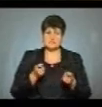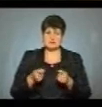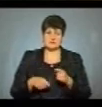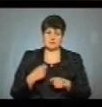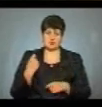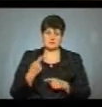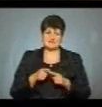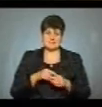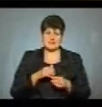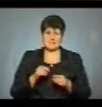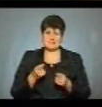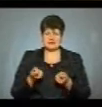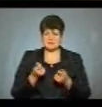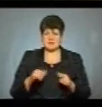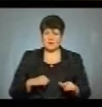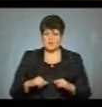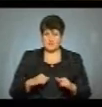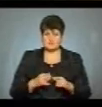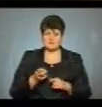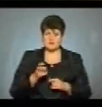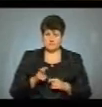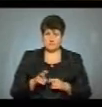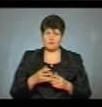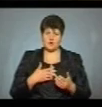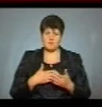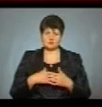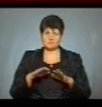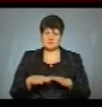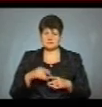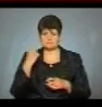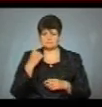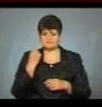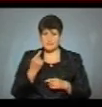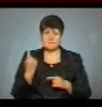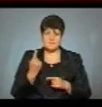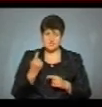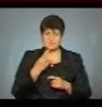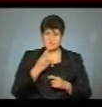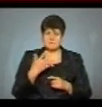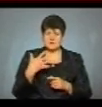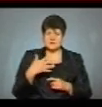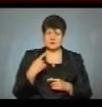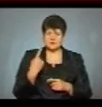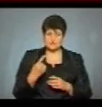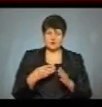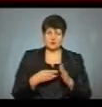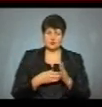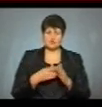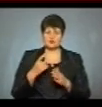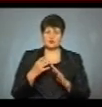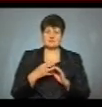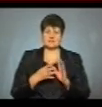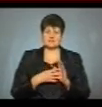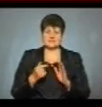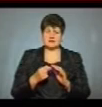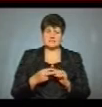порушення. Це дрібне хуліганство та поява в громадському місті в нетверезому стані. Перша стаття передбачає від 51 до 119 гривень, друга –